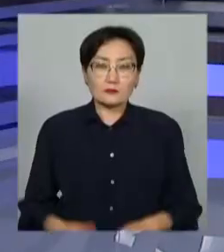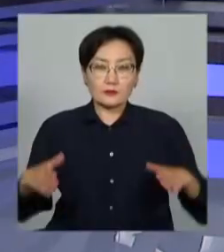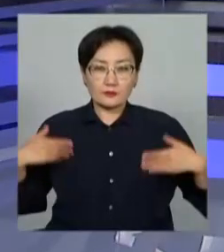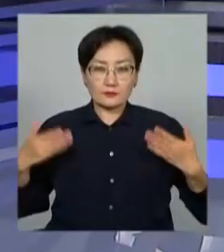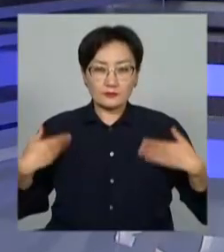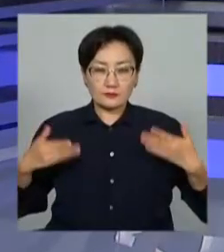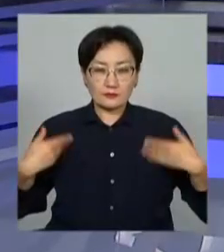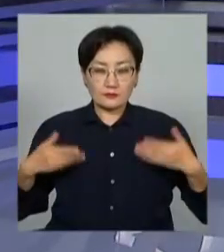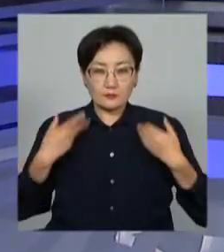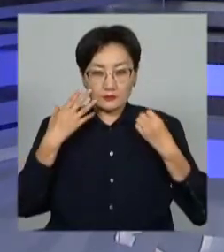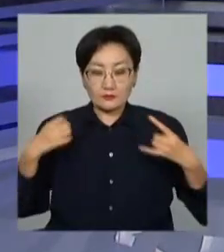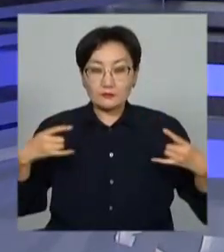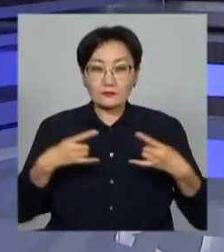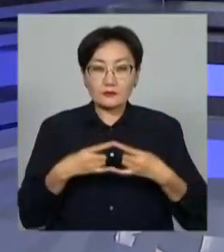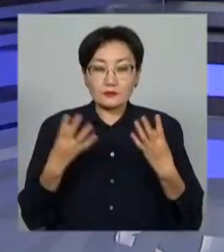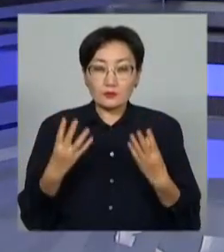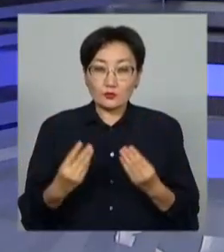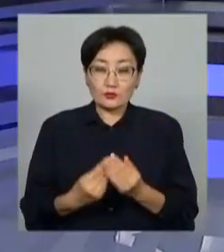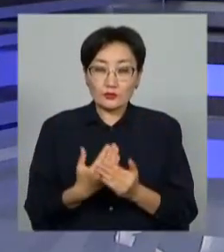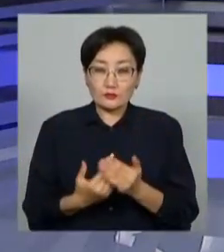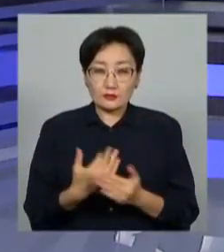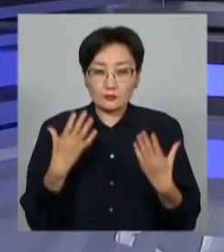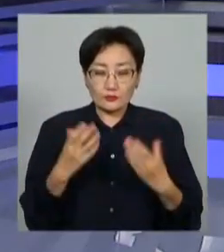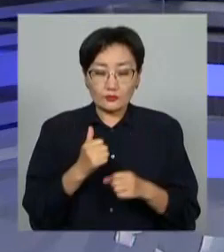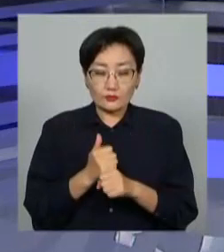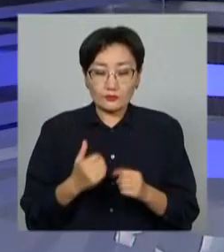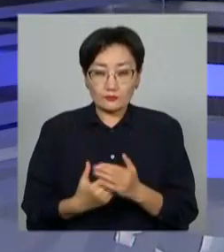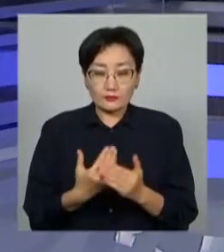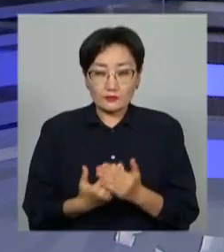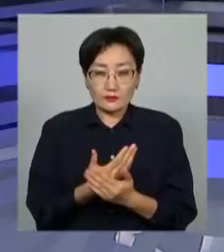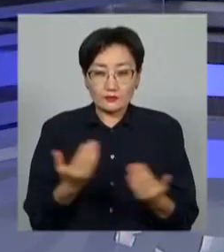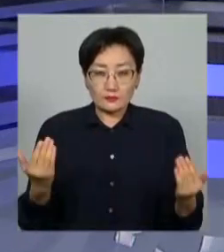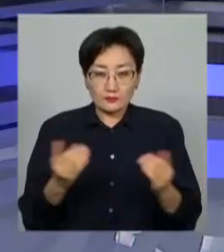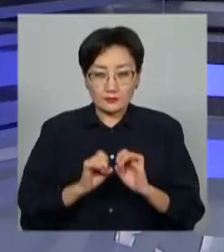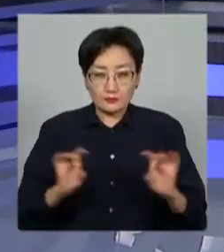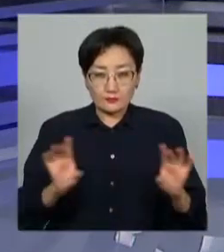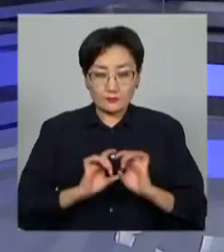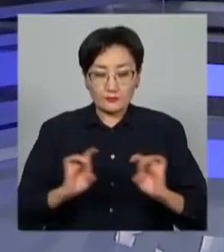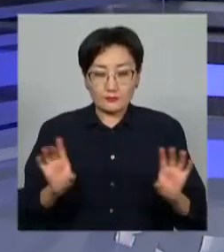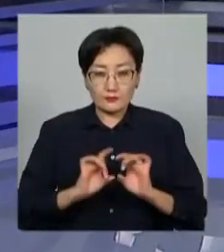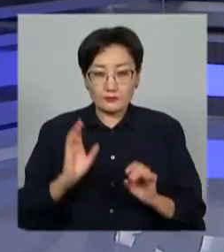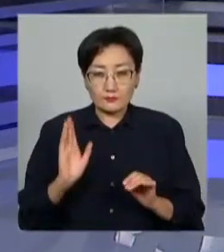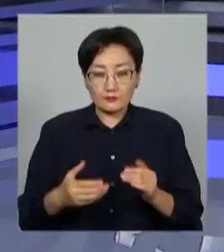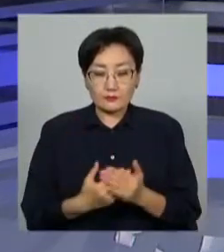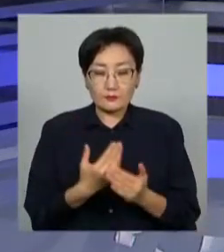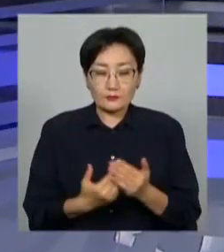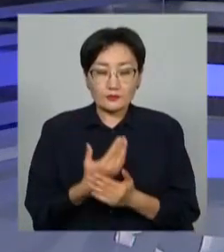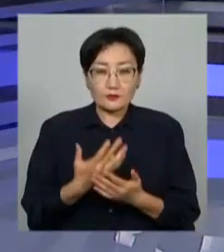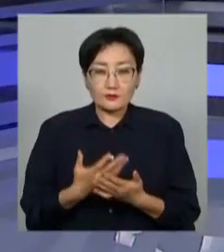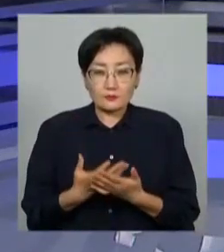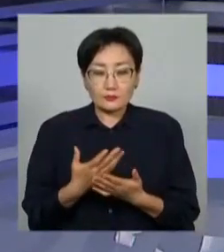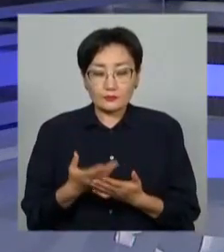Ассаламу алейкум, ардақты ағайын. Алматы арнасын тікелей эфирінде күндізгі жаңалықтар студияда. Мен Қасымхан Талғатұлы, және де сурда аудармада әріптесім